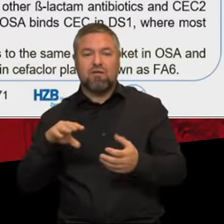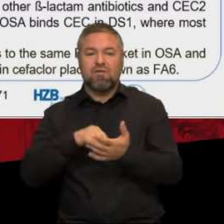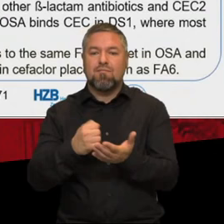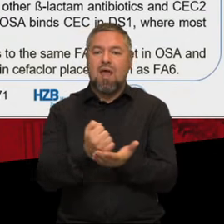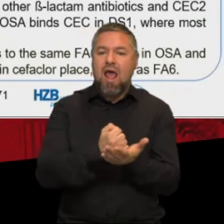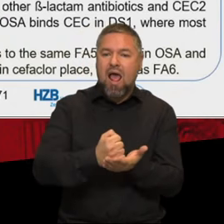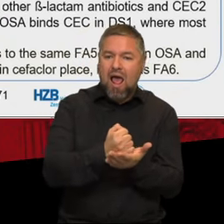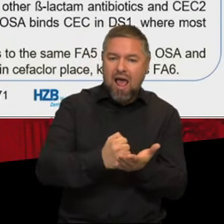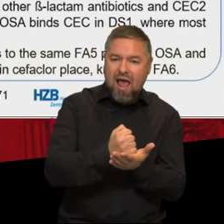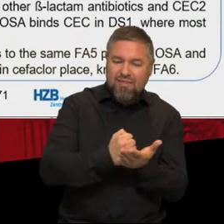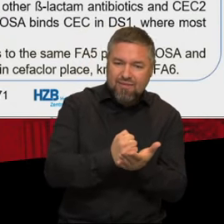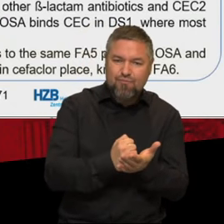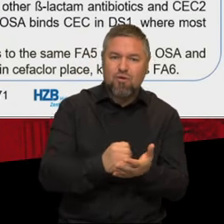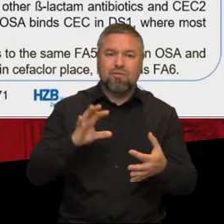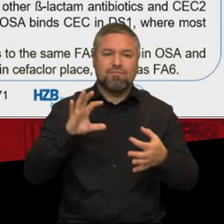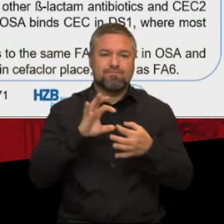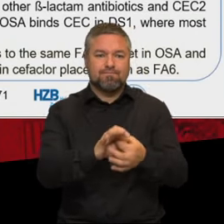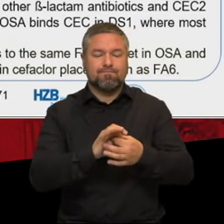antybiotykami beta-laktamowymi i